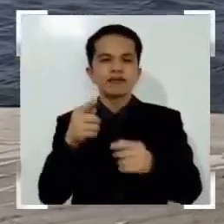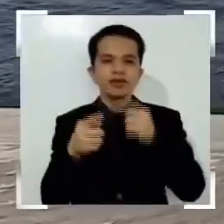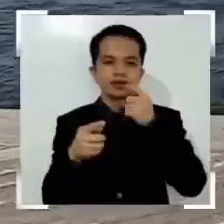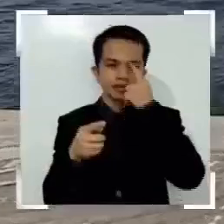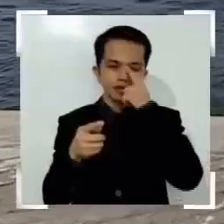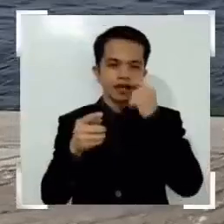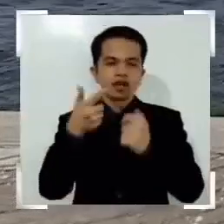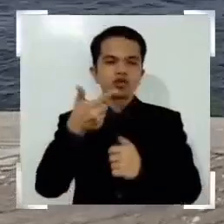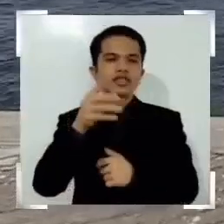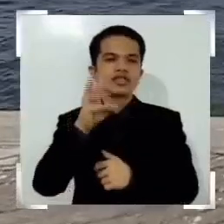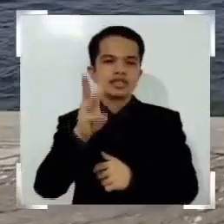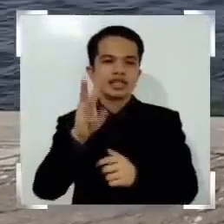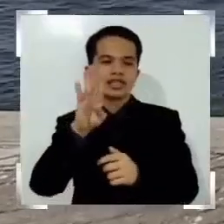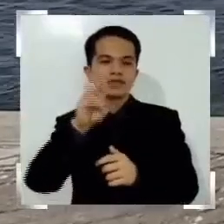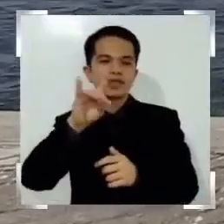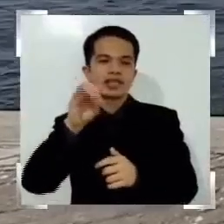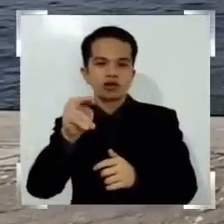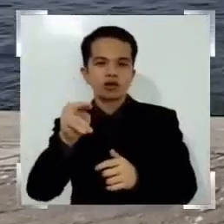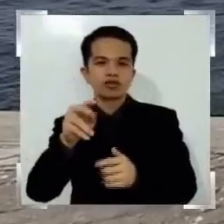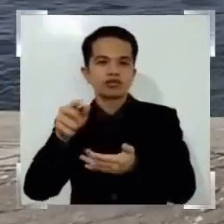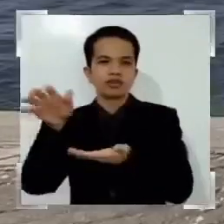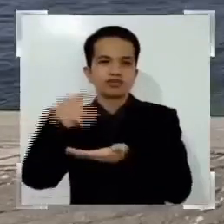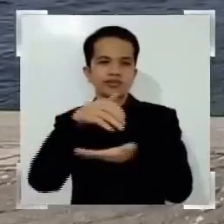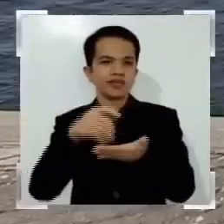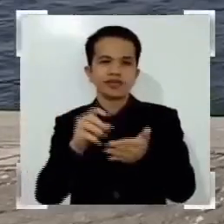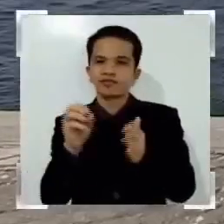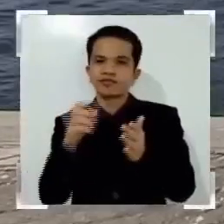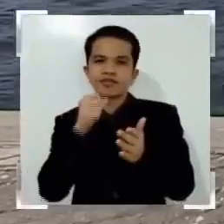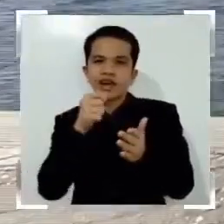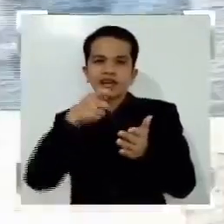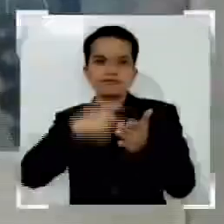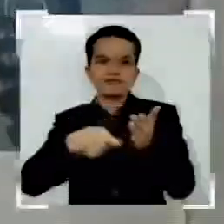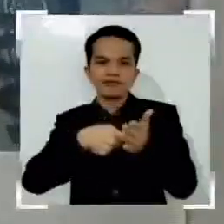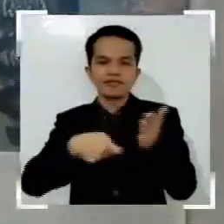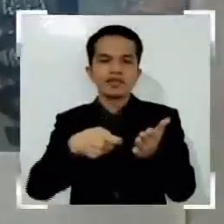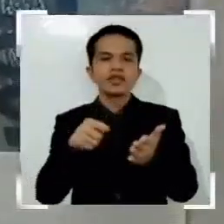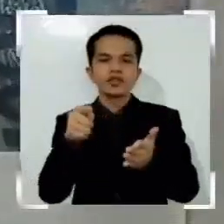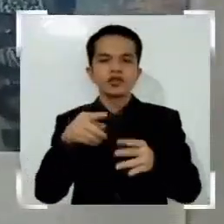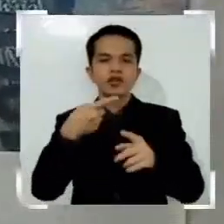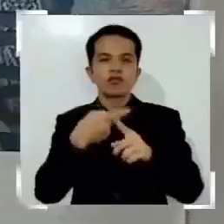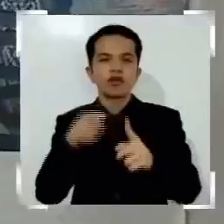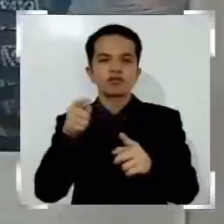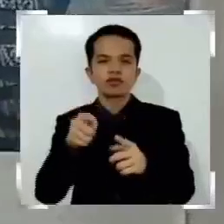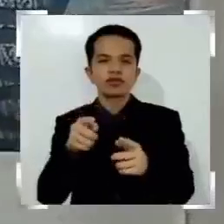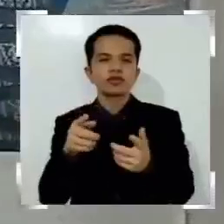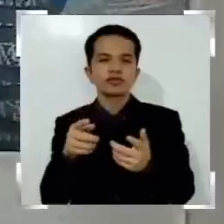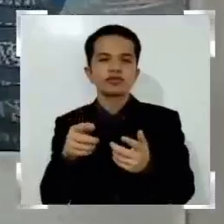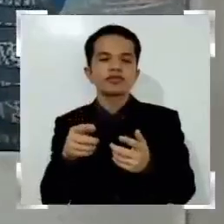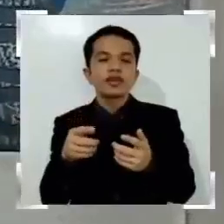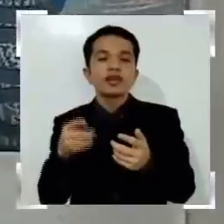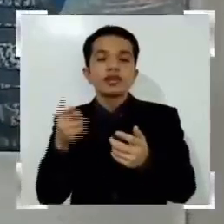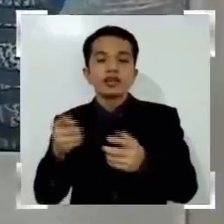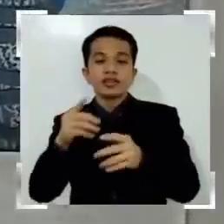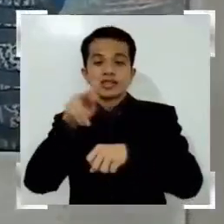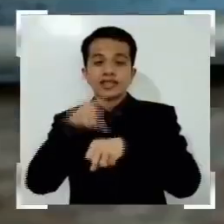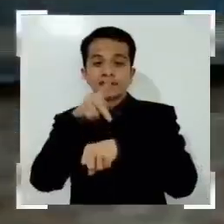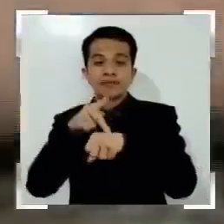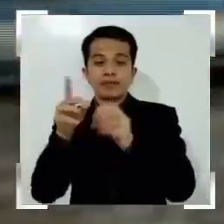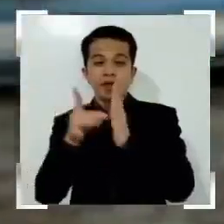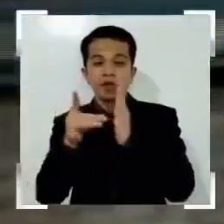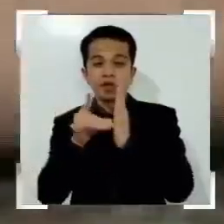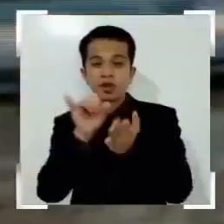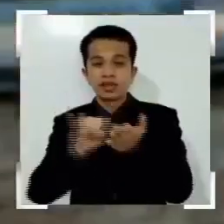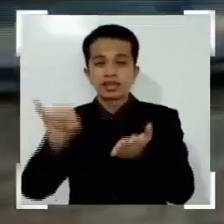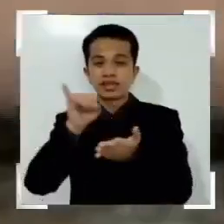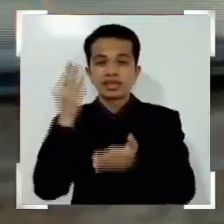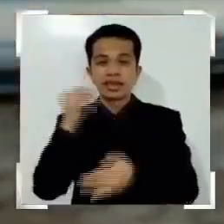di nakolektang buwis ng gobyerno dahil sa smuggling o misdeclaration. Sa pag-aaral naman ng Philippine oil industry noong 2018,